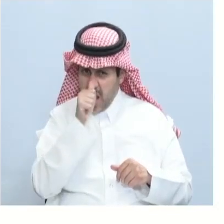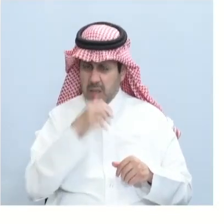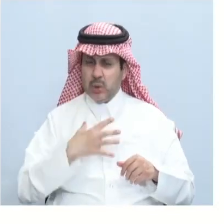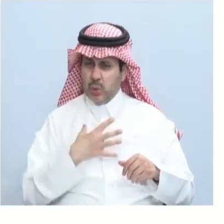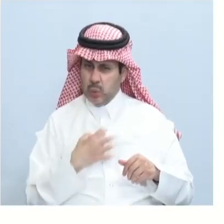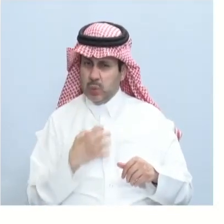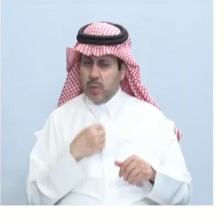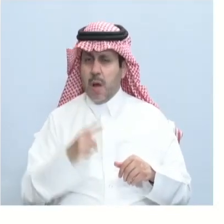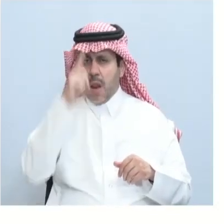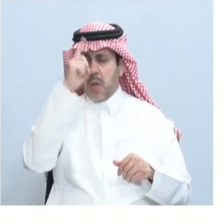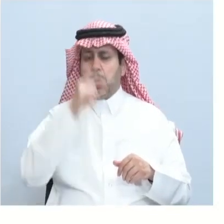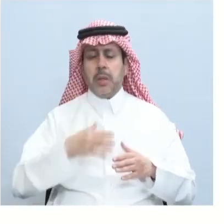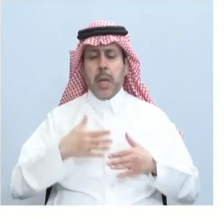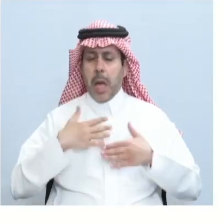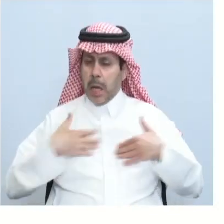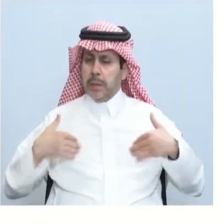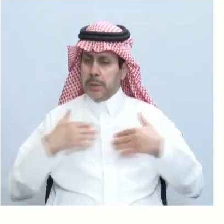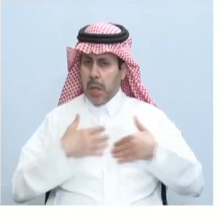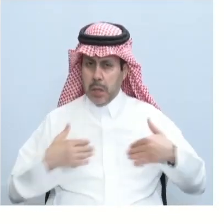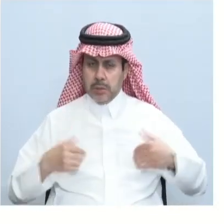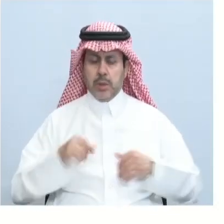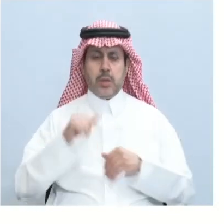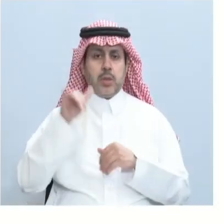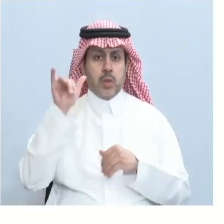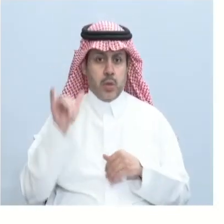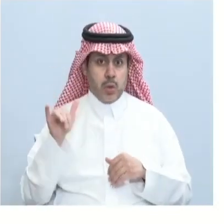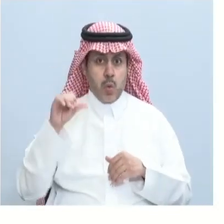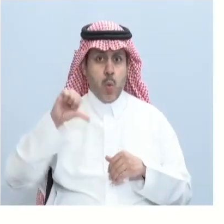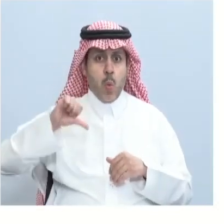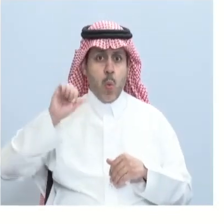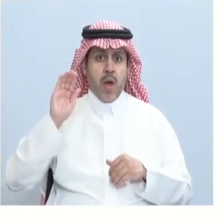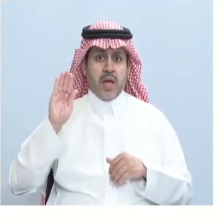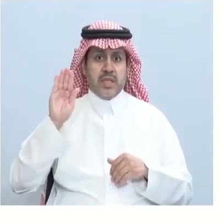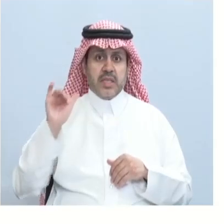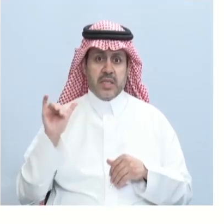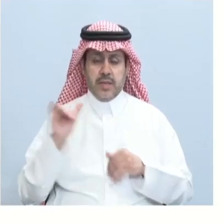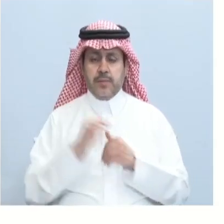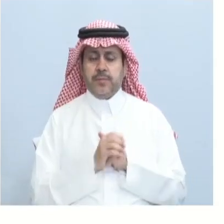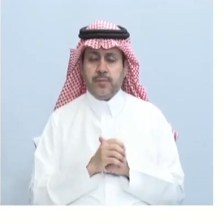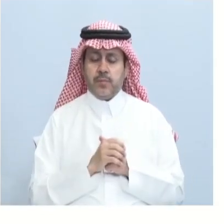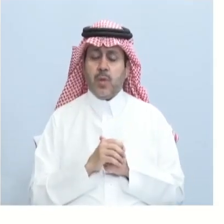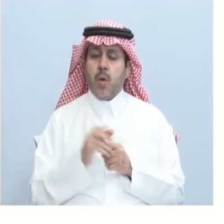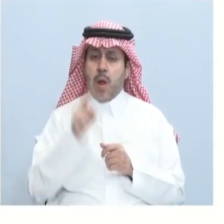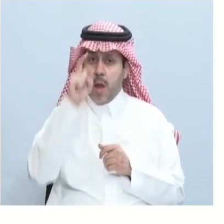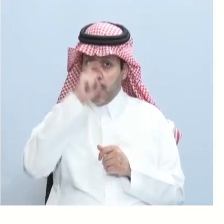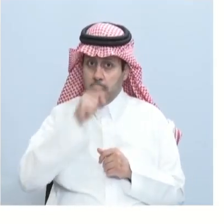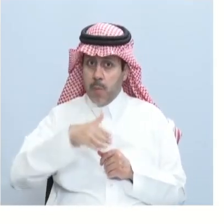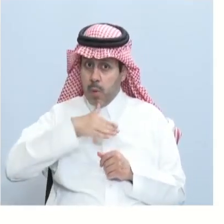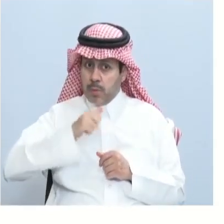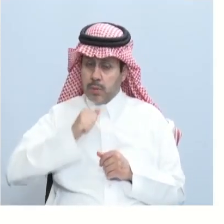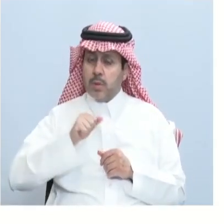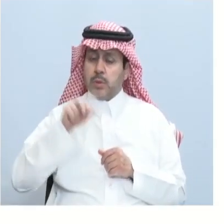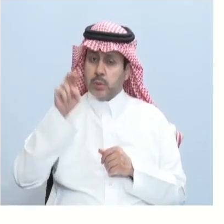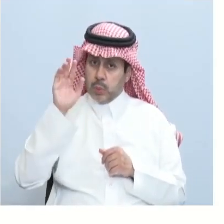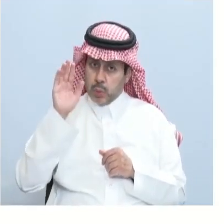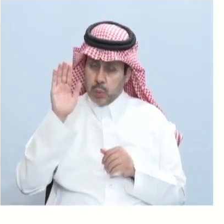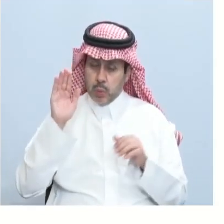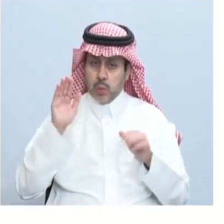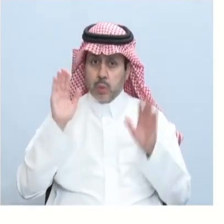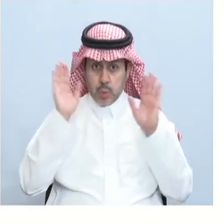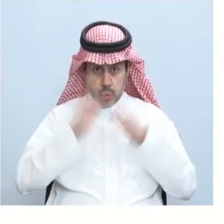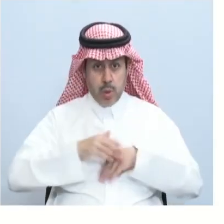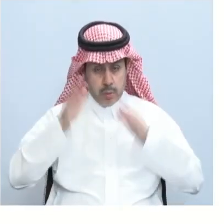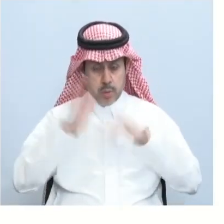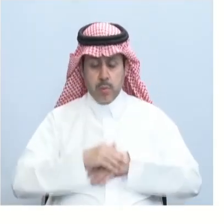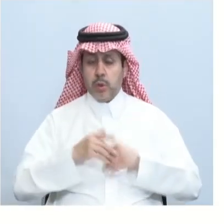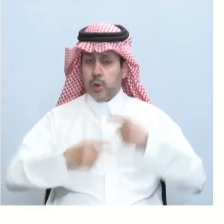كل ما لا يليق به ويحمده وان يكون من المصلين لله العابدين له وان يداوم